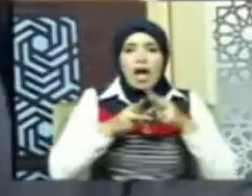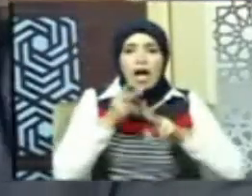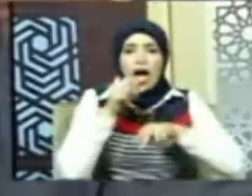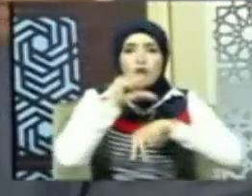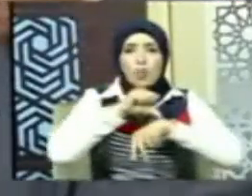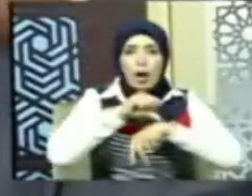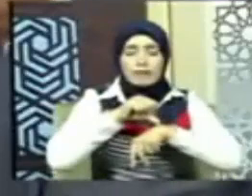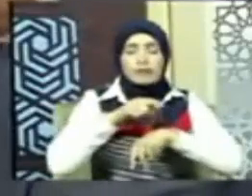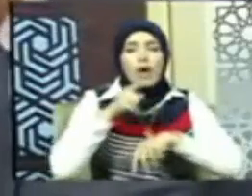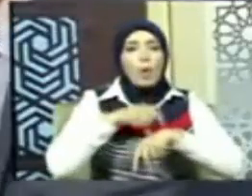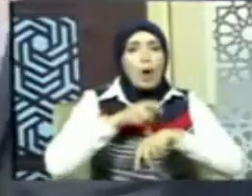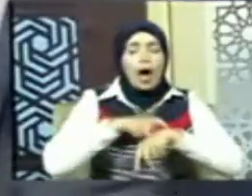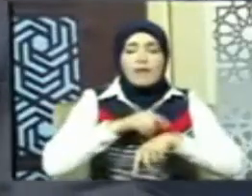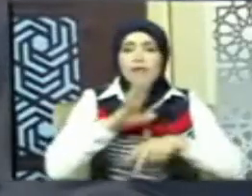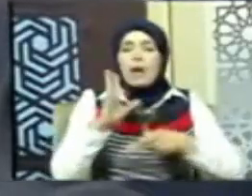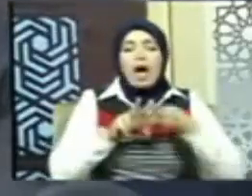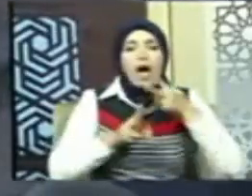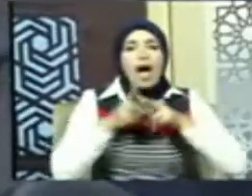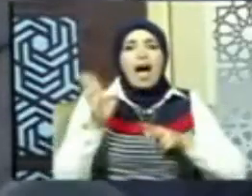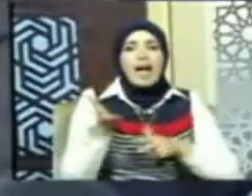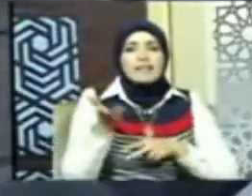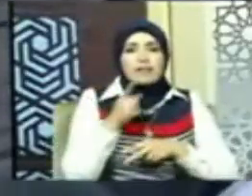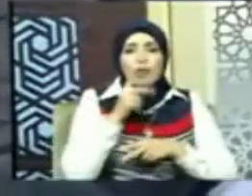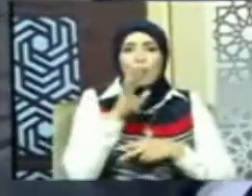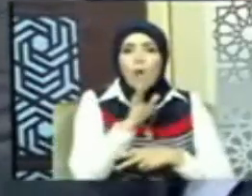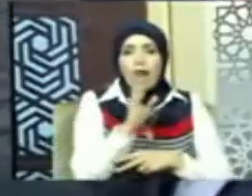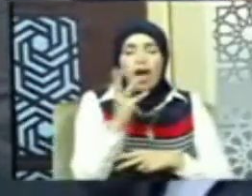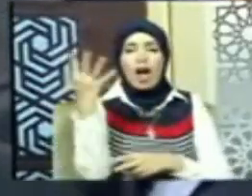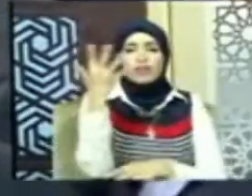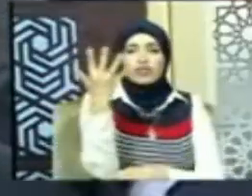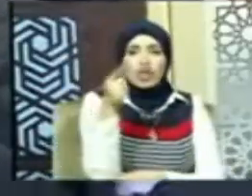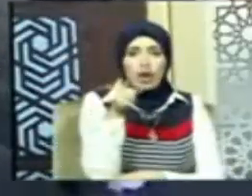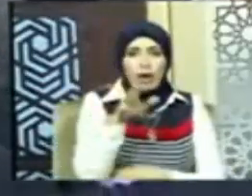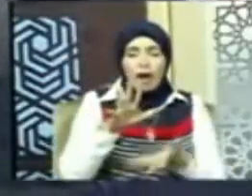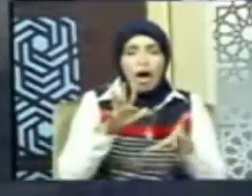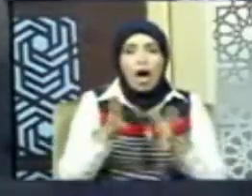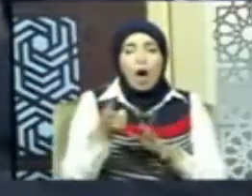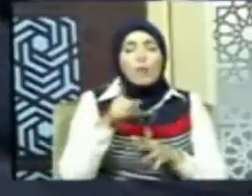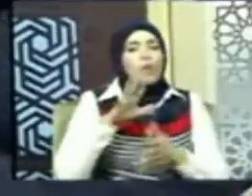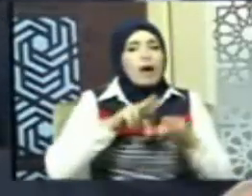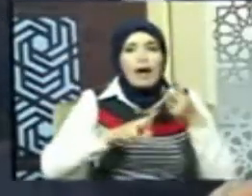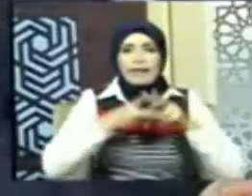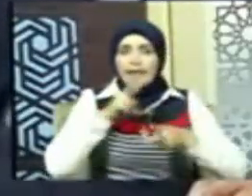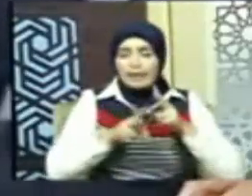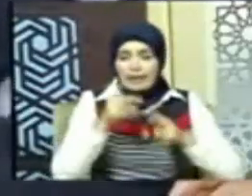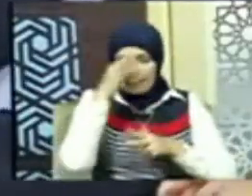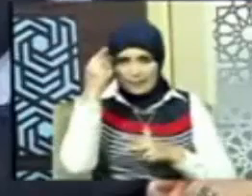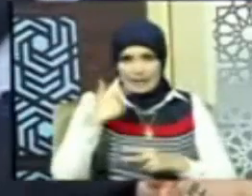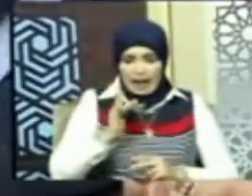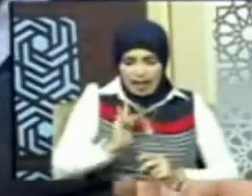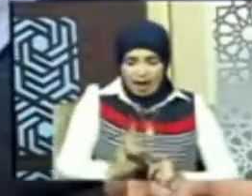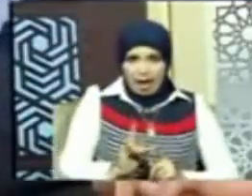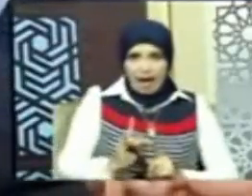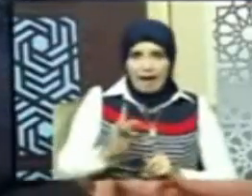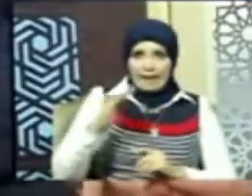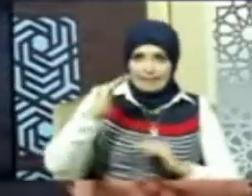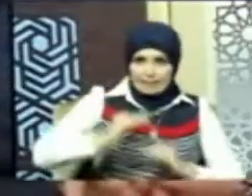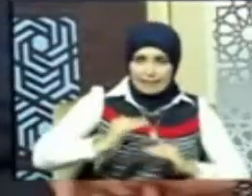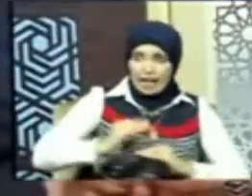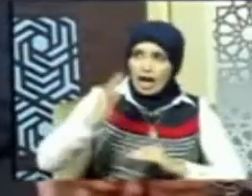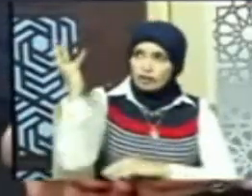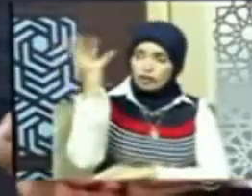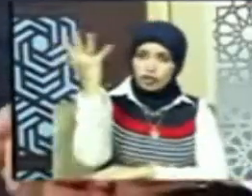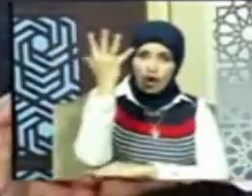من أي ورقة، من شجر أو نحوه. قد تجلس أنت تحت شجرة في فصل